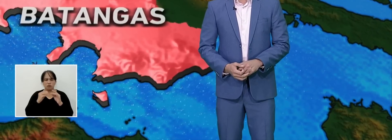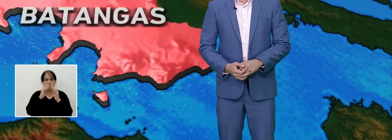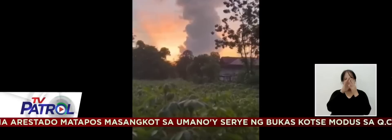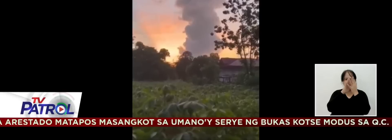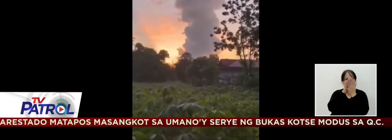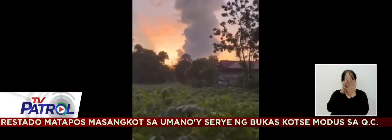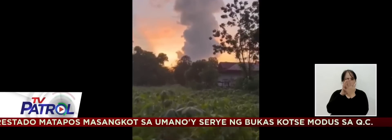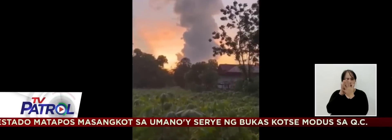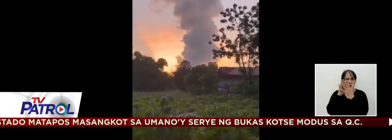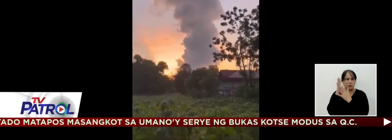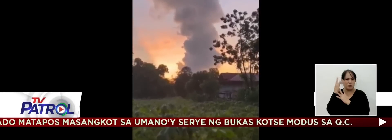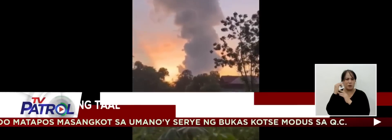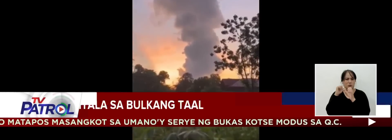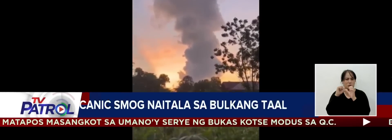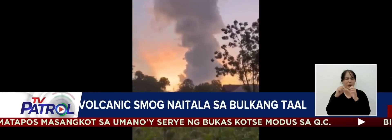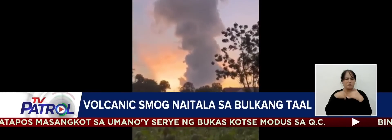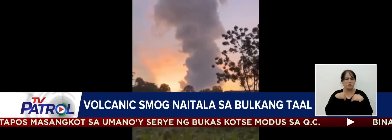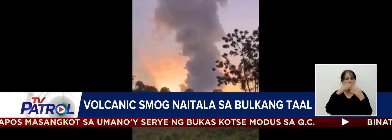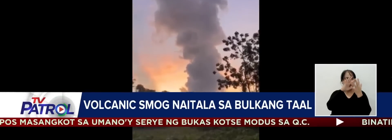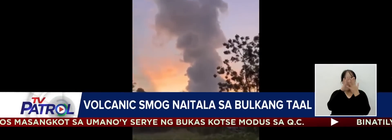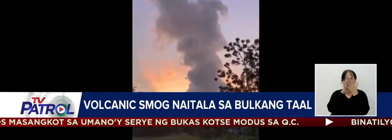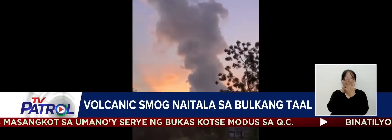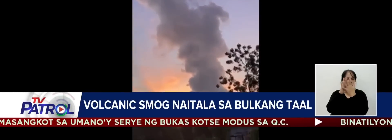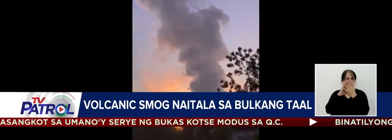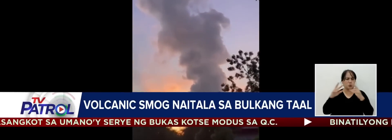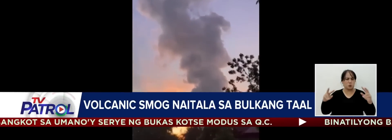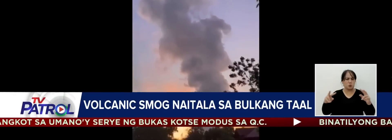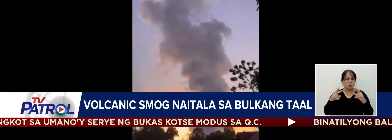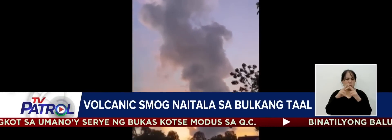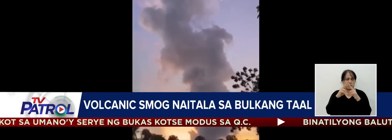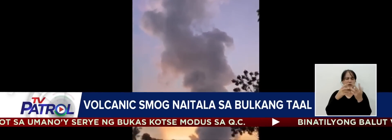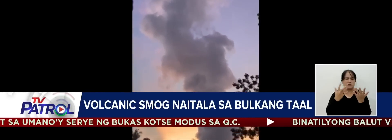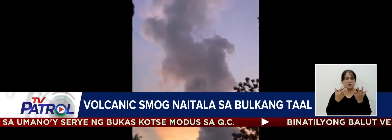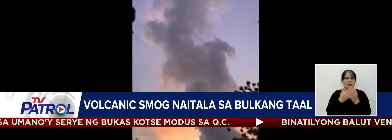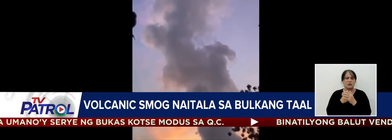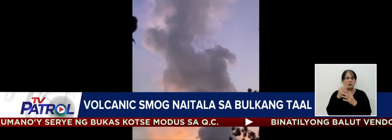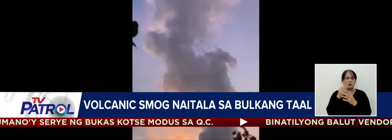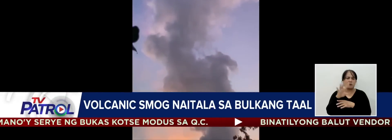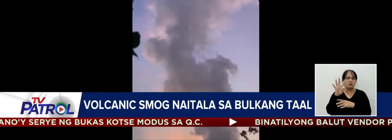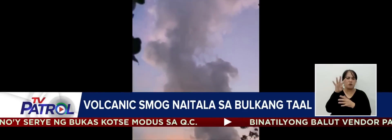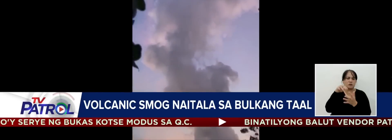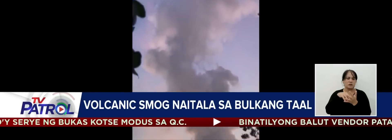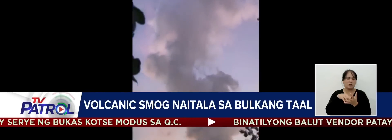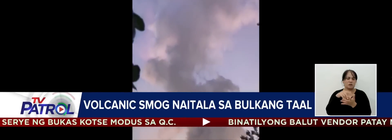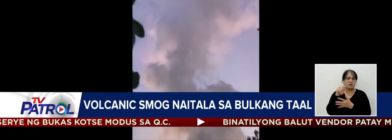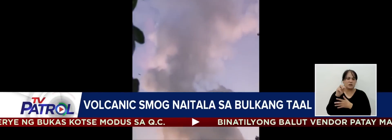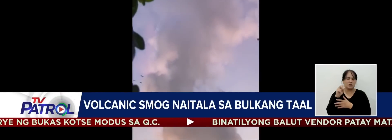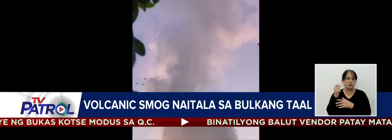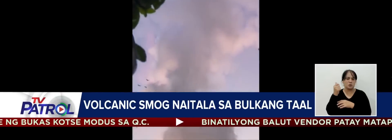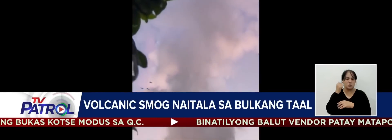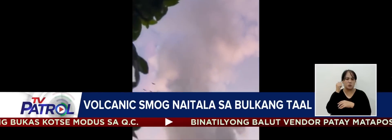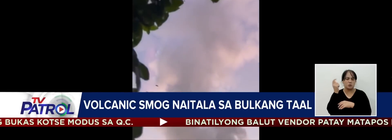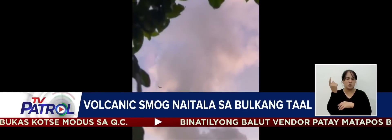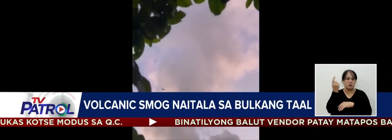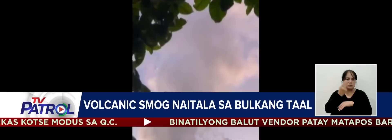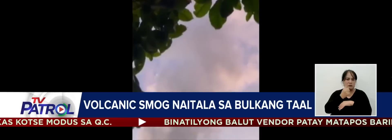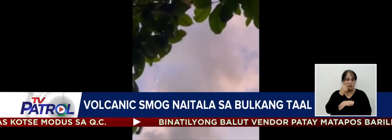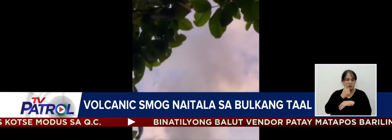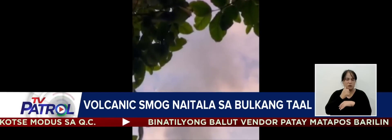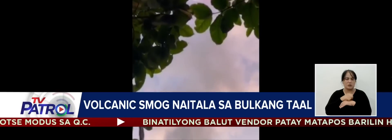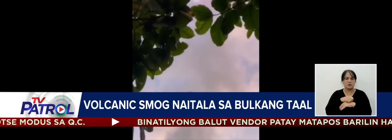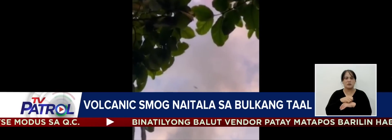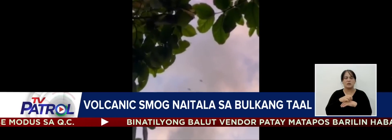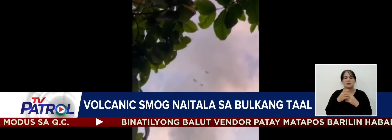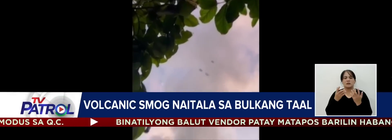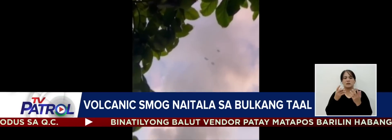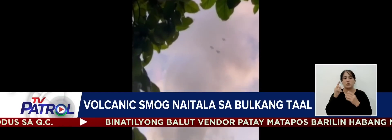kasi ang pagbuga ng usok ng bulkan na nakapagpalabas ng higit 4,000 tons per day ng volcanic sulfur dioxide ngayong